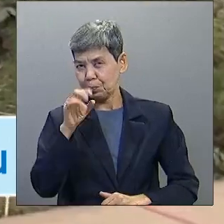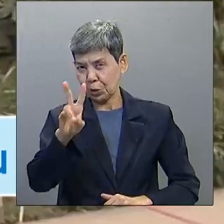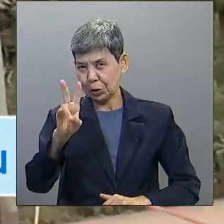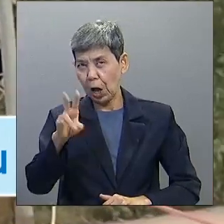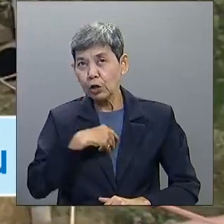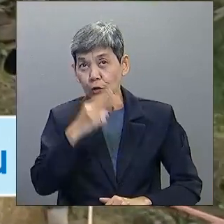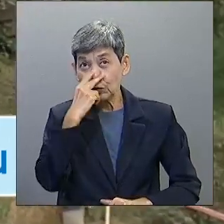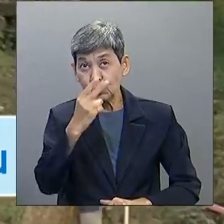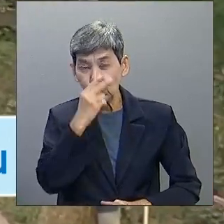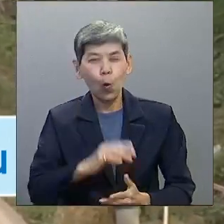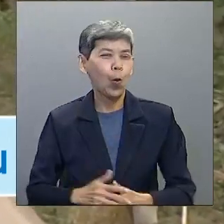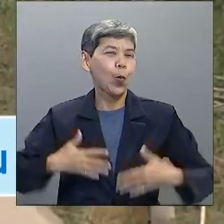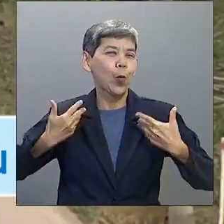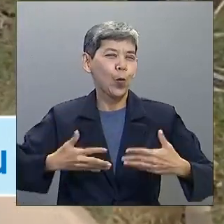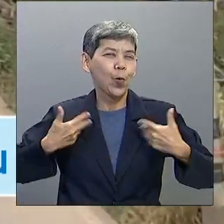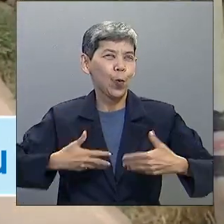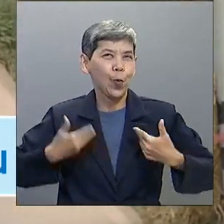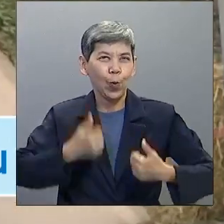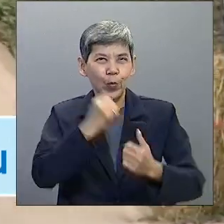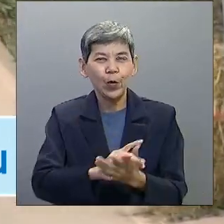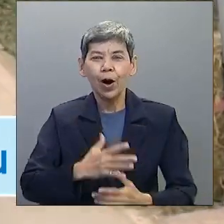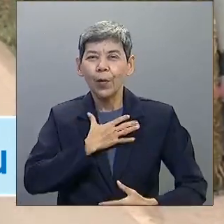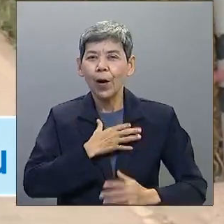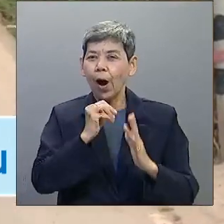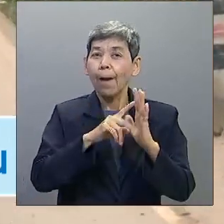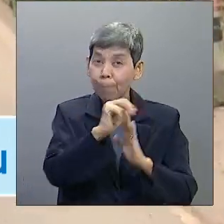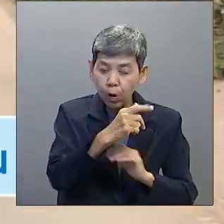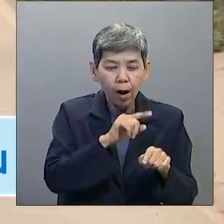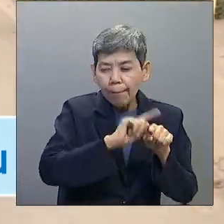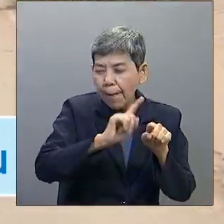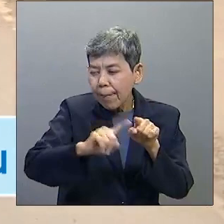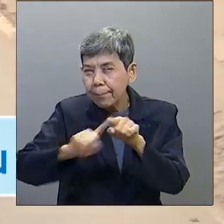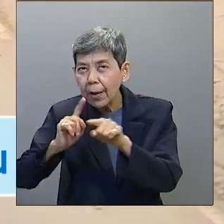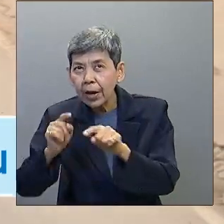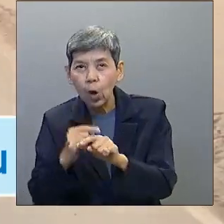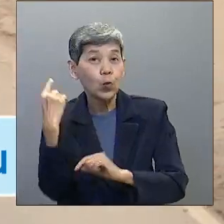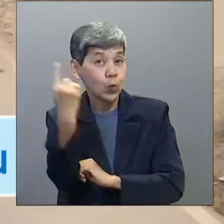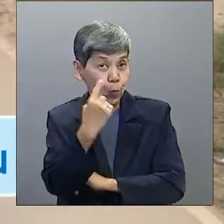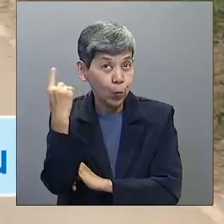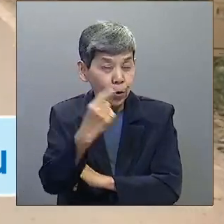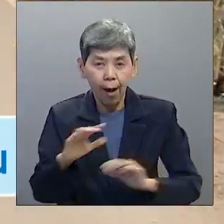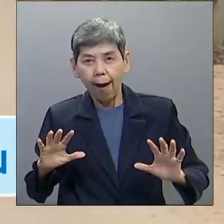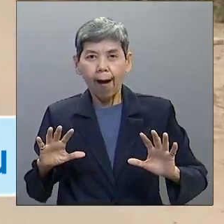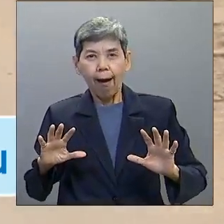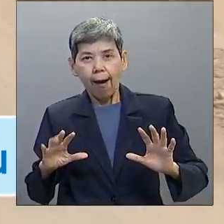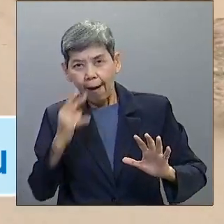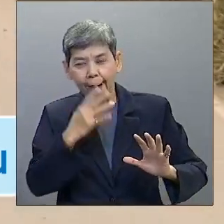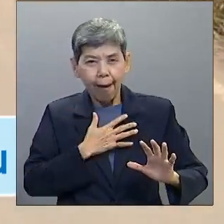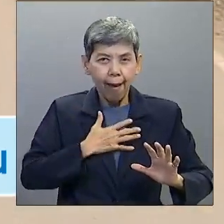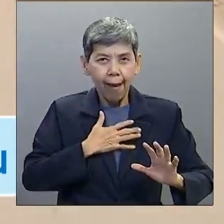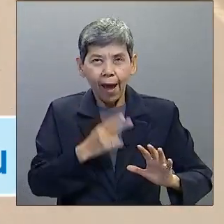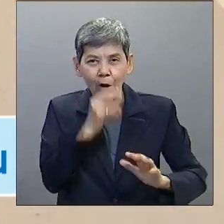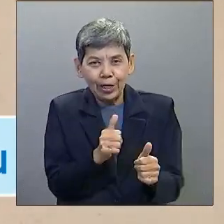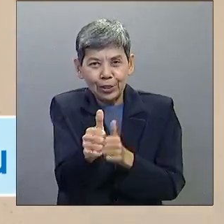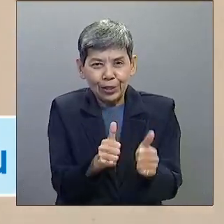รยากาศเนี่ยเป็นไปอย่างสนุกสนานนะคะชาวเขาเผ่าม้งจากพื้นที่ต่างๆแล้วก็นักท่องเที่ยวต่างให้ความสนใจมาชมการแข่